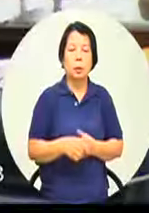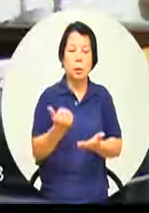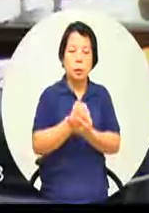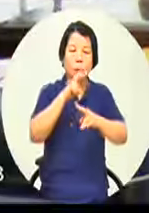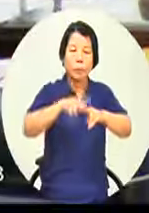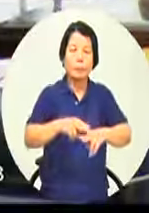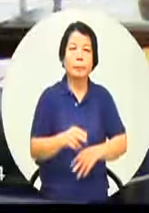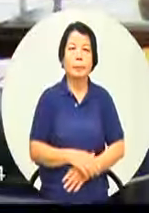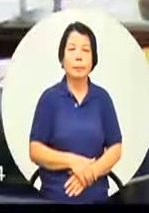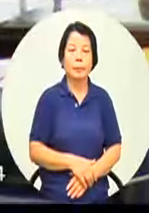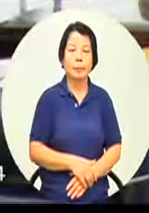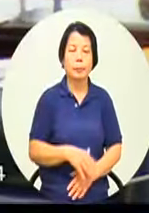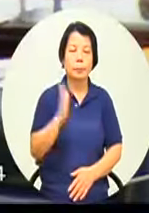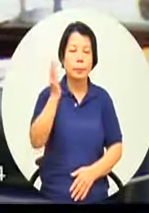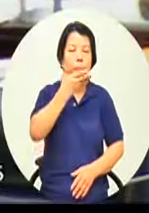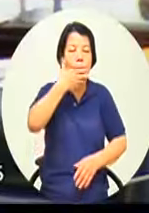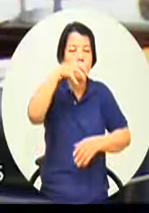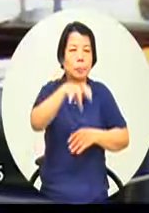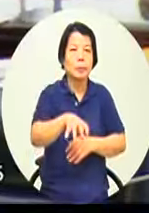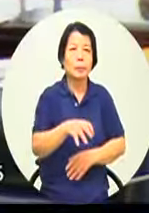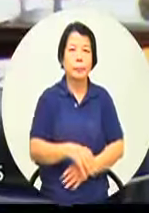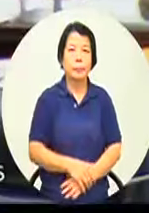坐。来，水利局请教一下，